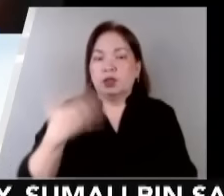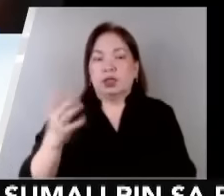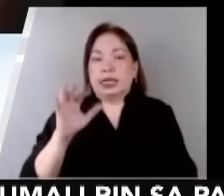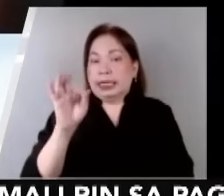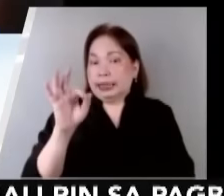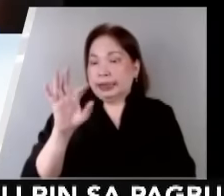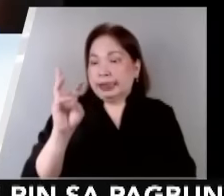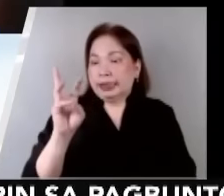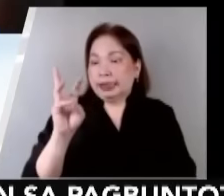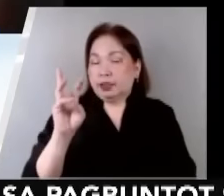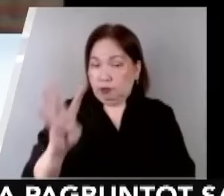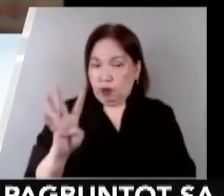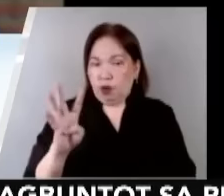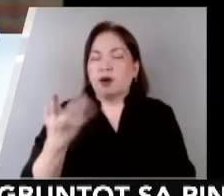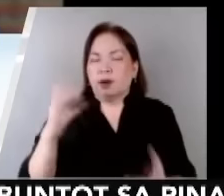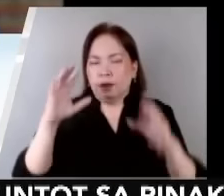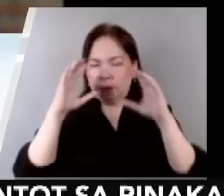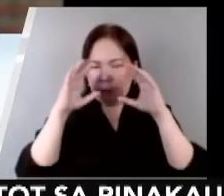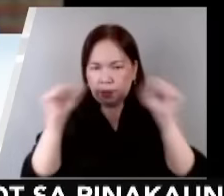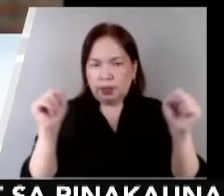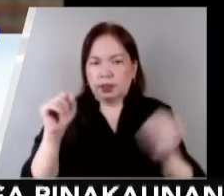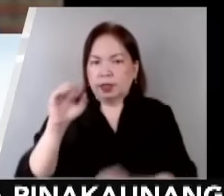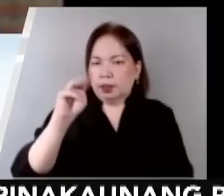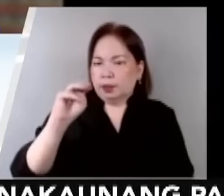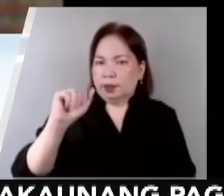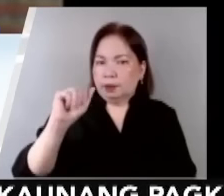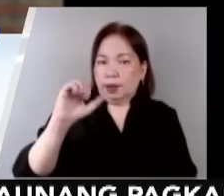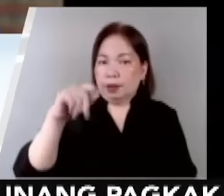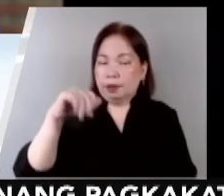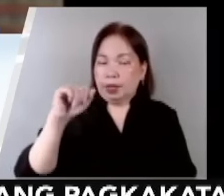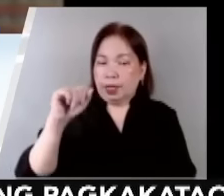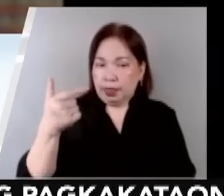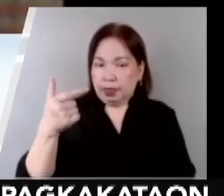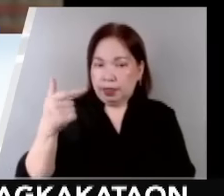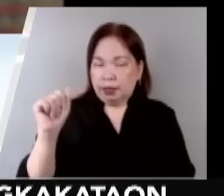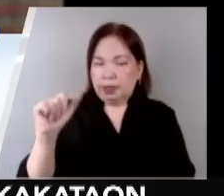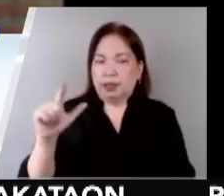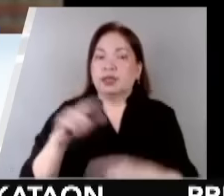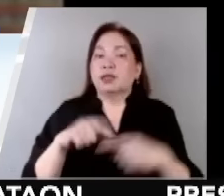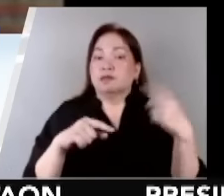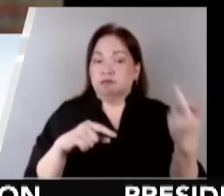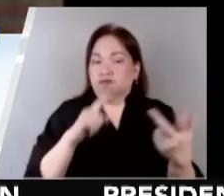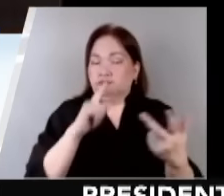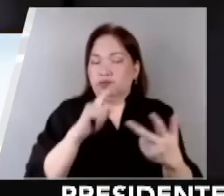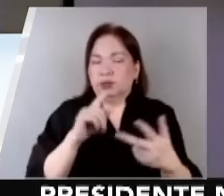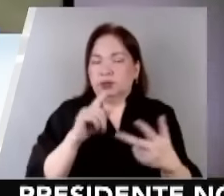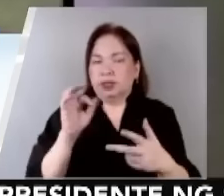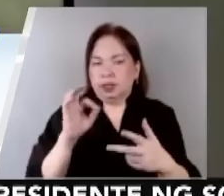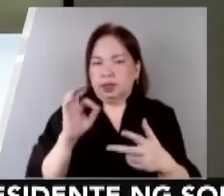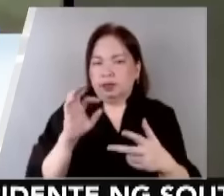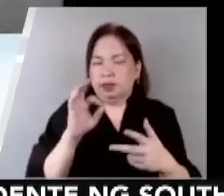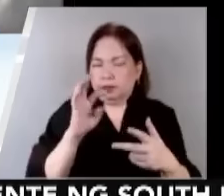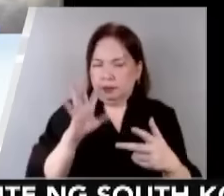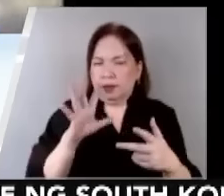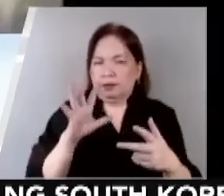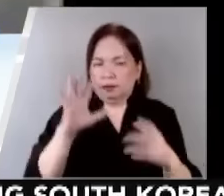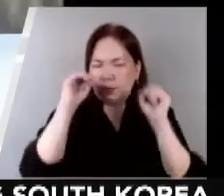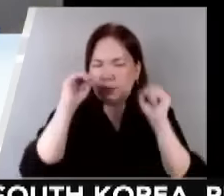noong 1985, si Pangulong Ferdinand Marcos Sr. Lahat ng reklamong yan na basura.